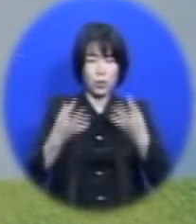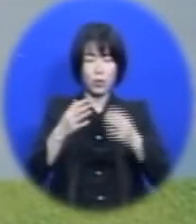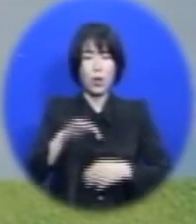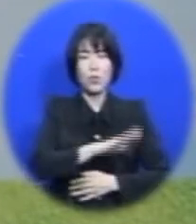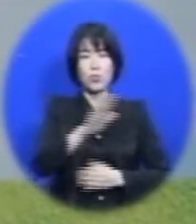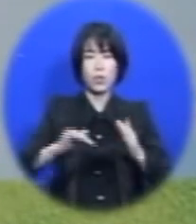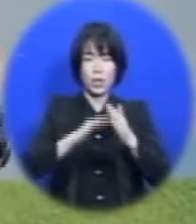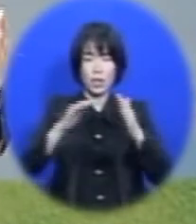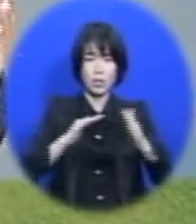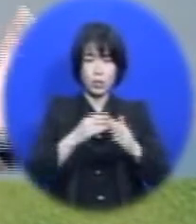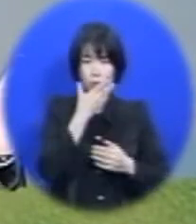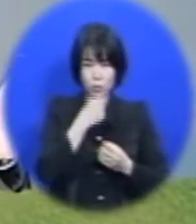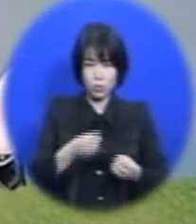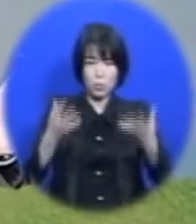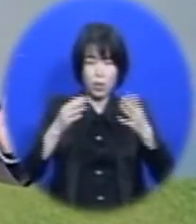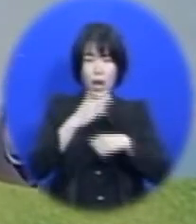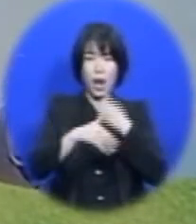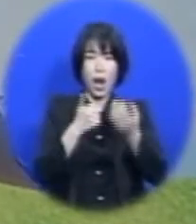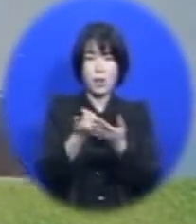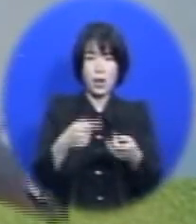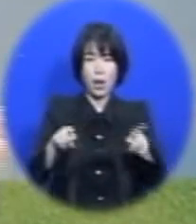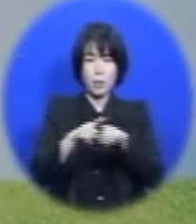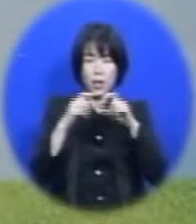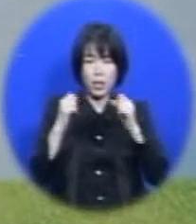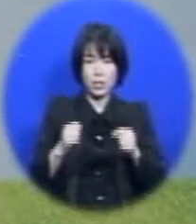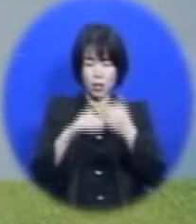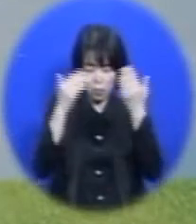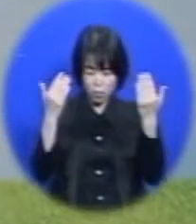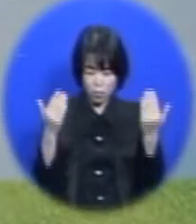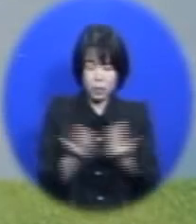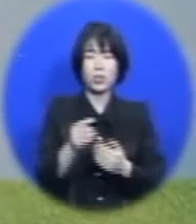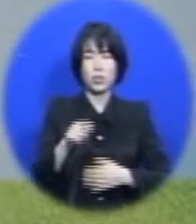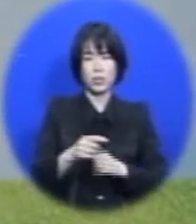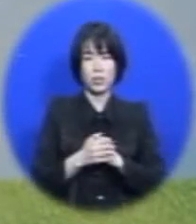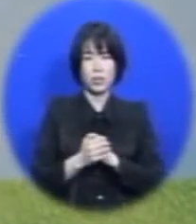축복이고 하나님이 함께 계시는 것이 모든 것이다.